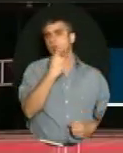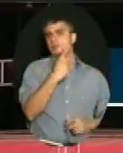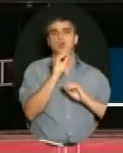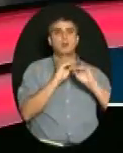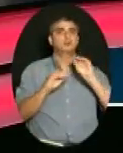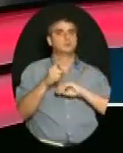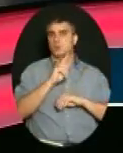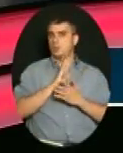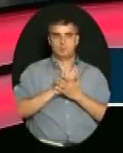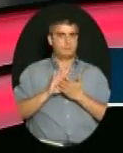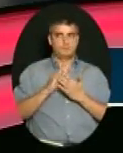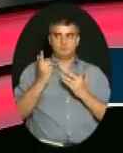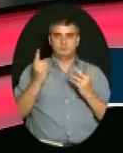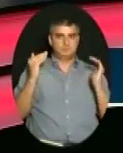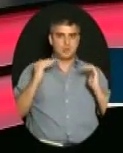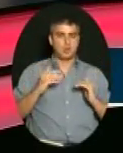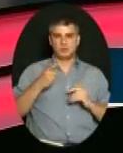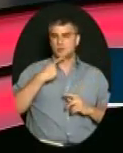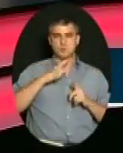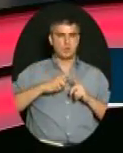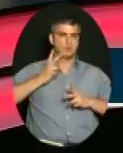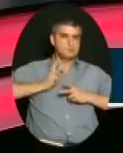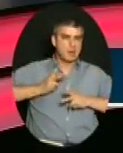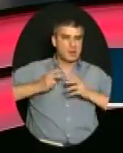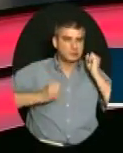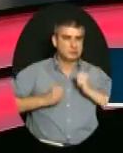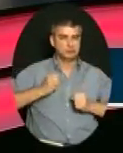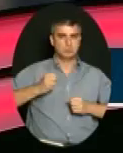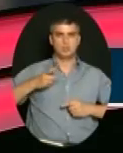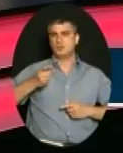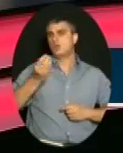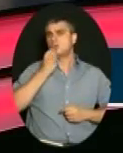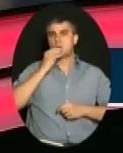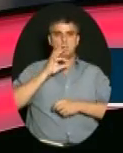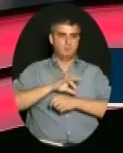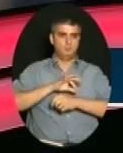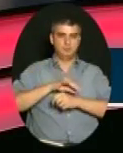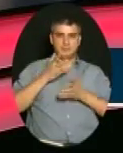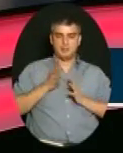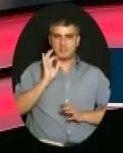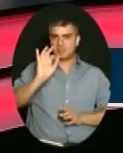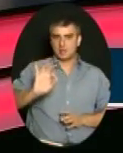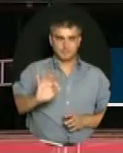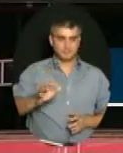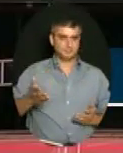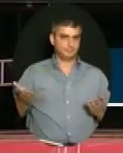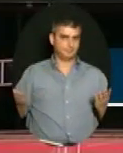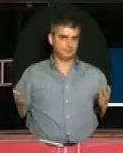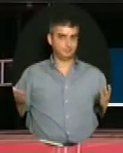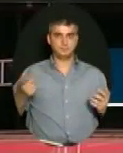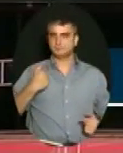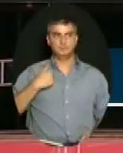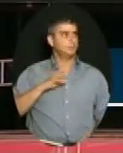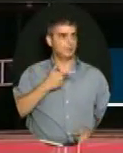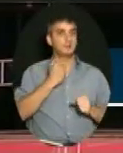להשתמש בהם הם לא פחות מקדחת, שחפת, תאכלו את בשר בניכם ובשר בנותיכם. ואני